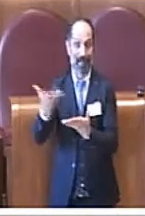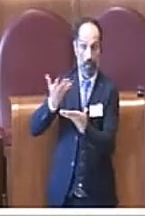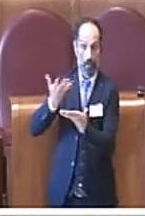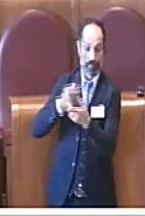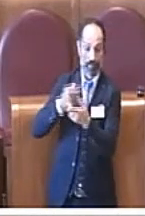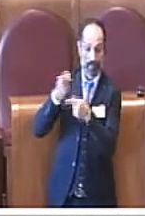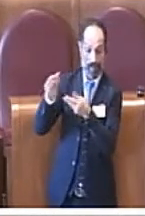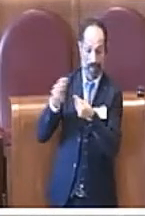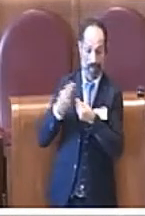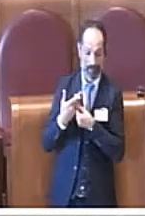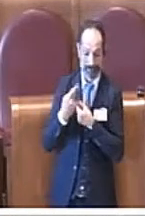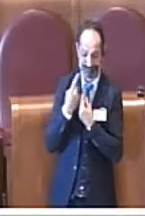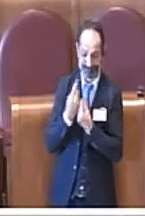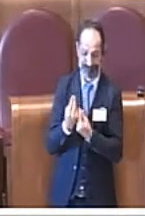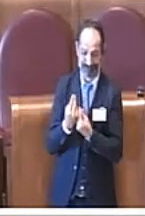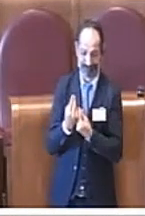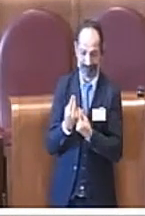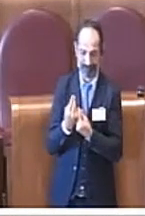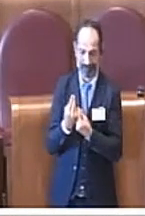raccontato che